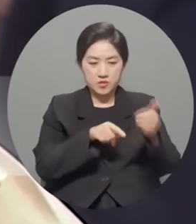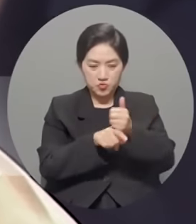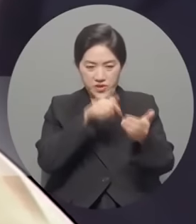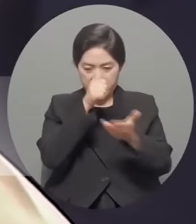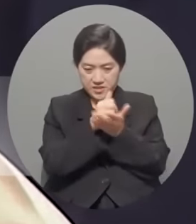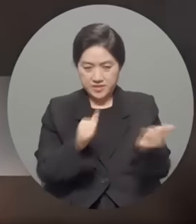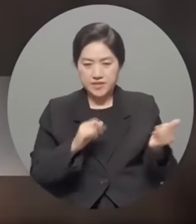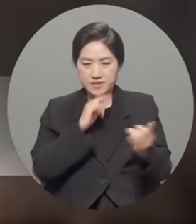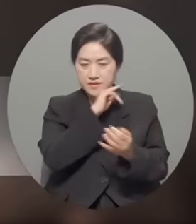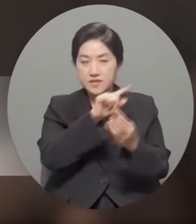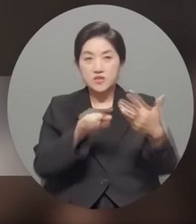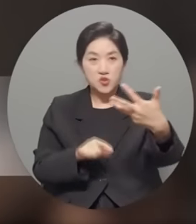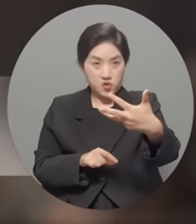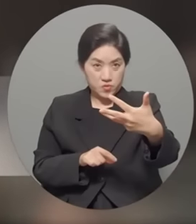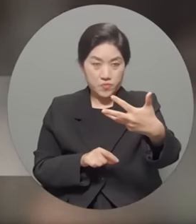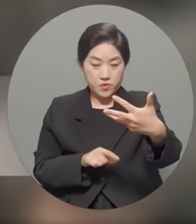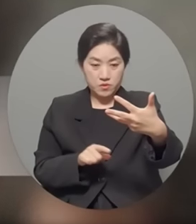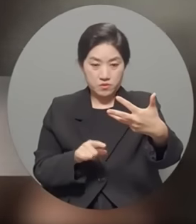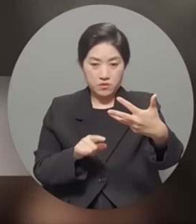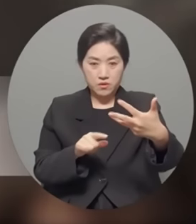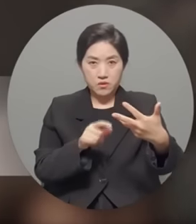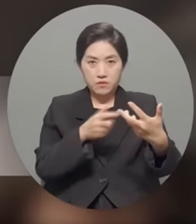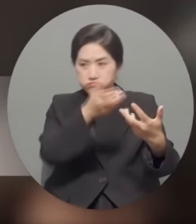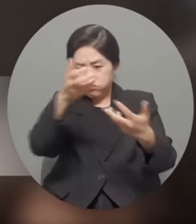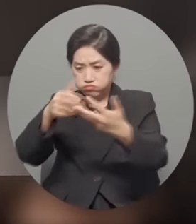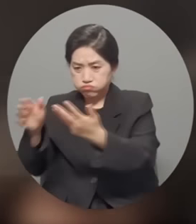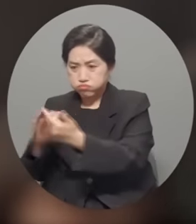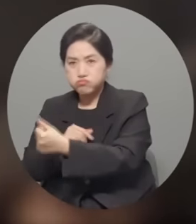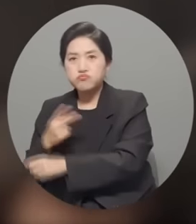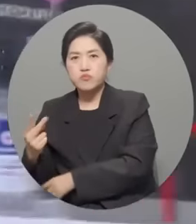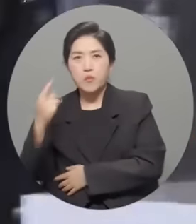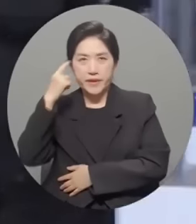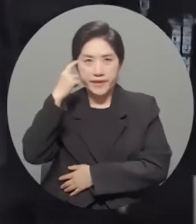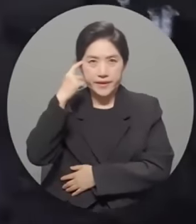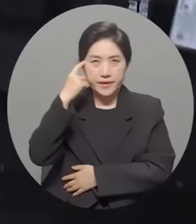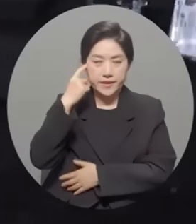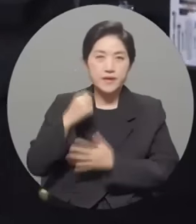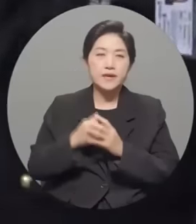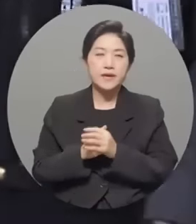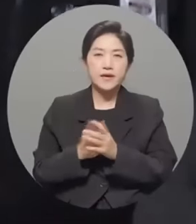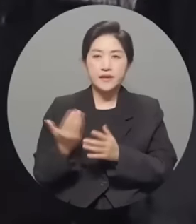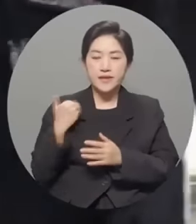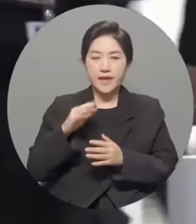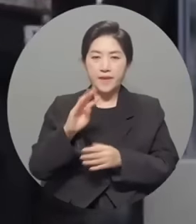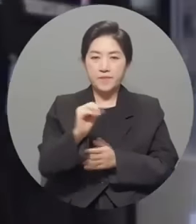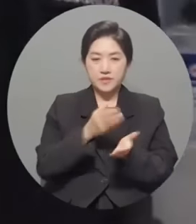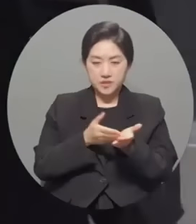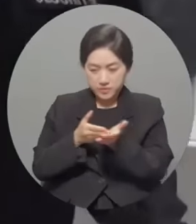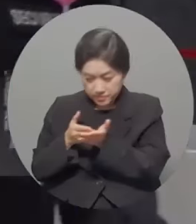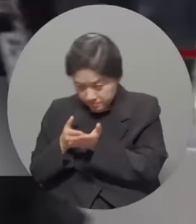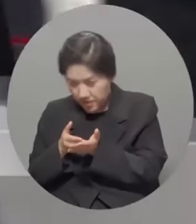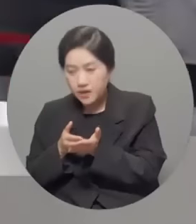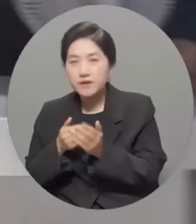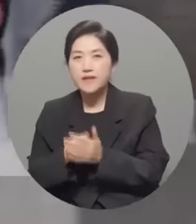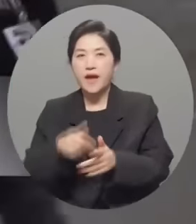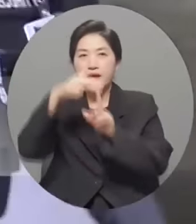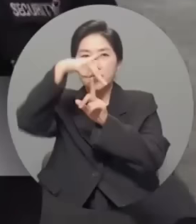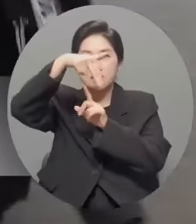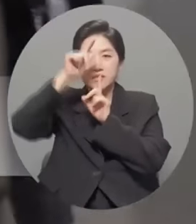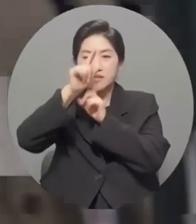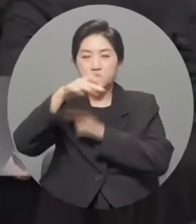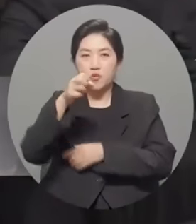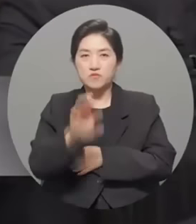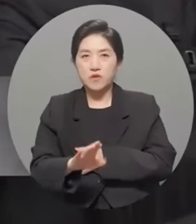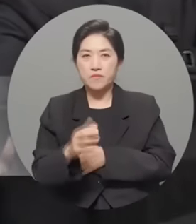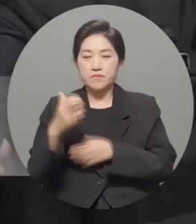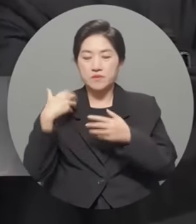범죄 혐의자가 최종적으로 2명으로 줄어든 이유입니다. 앞서 MBC 취재 결과 이종섭 전 장관은